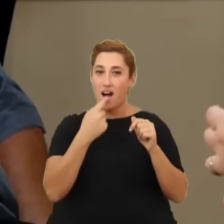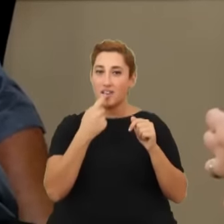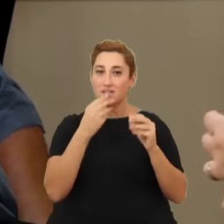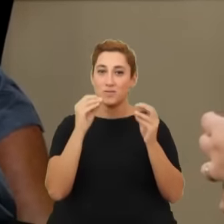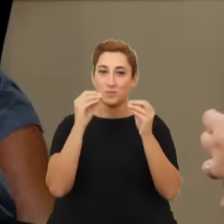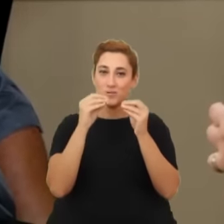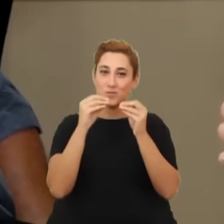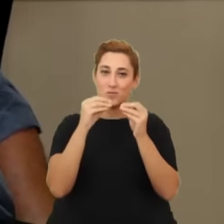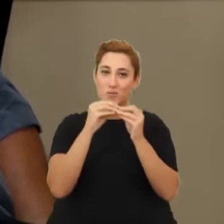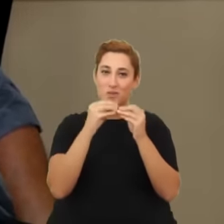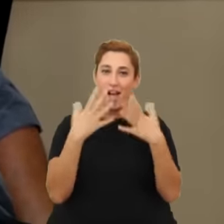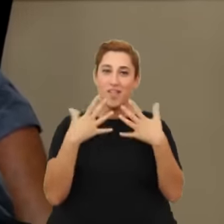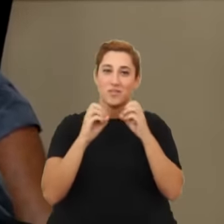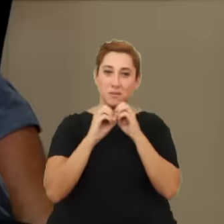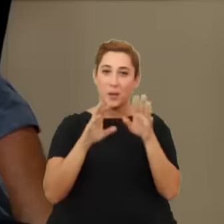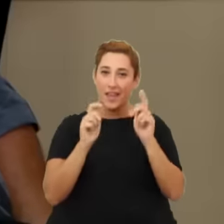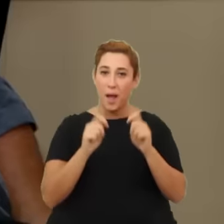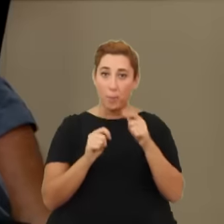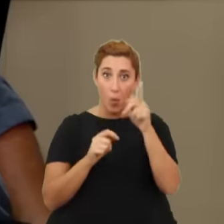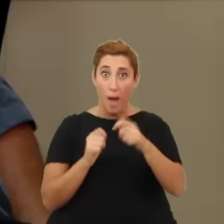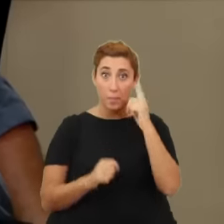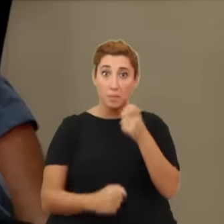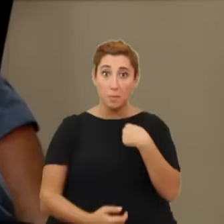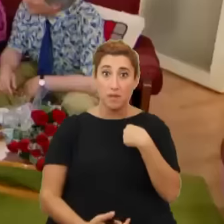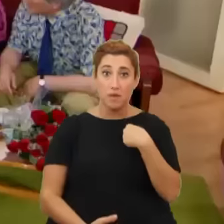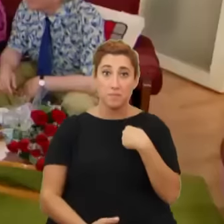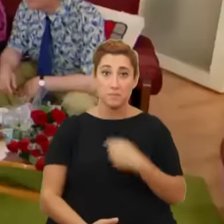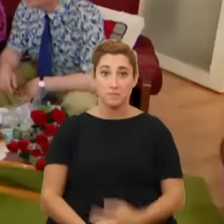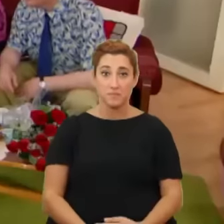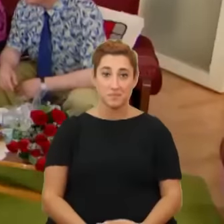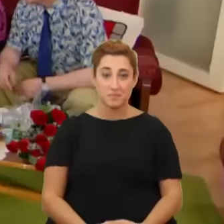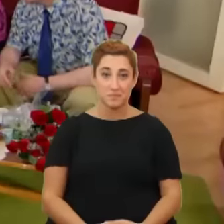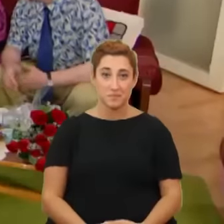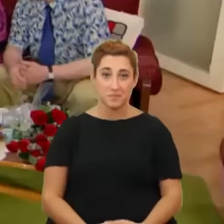ağızdan ağza yapılan olayı... Yaptı mı bu bana?